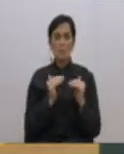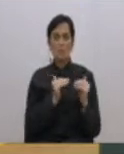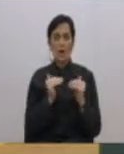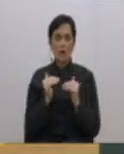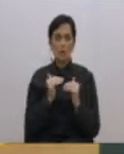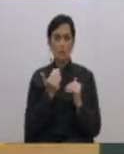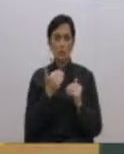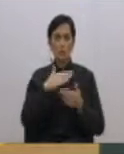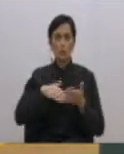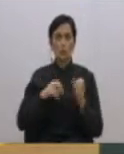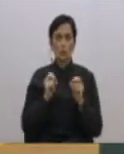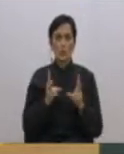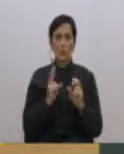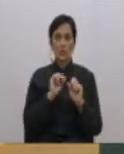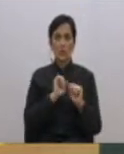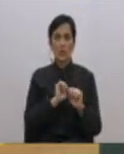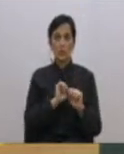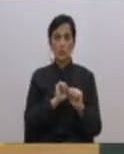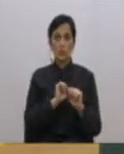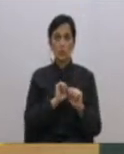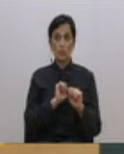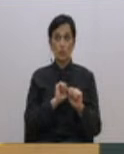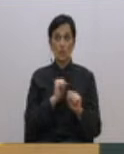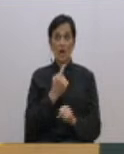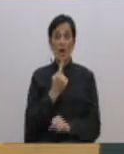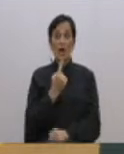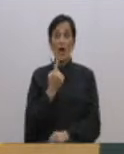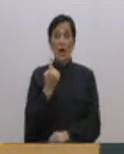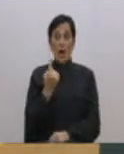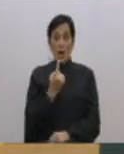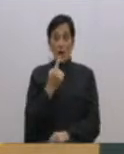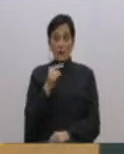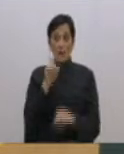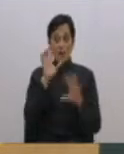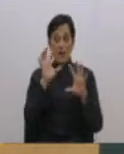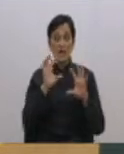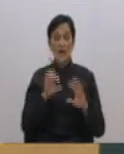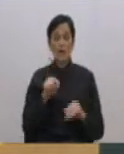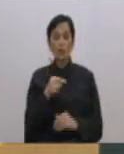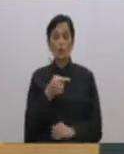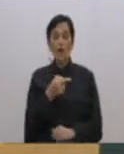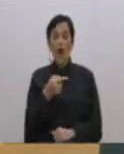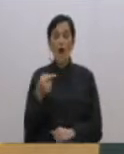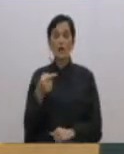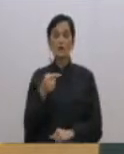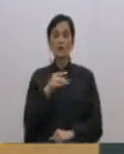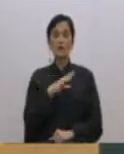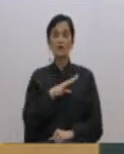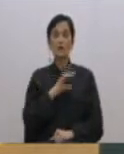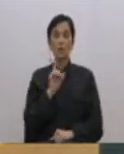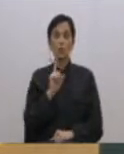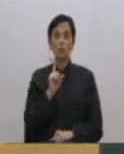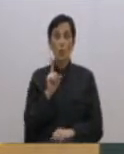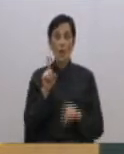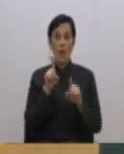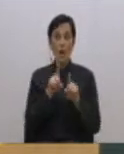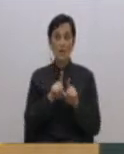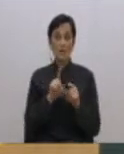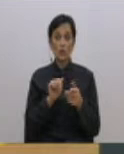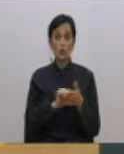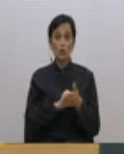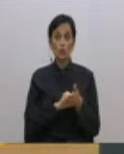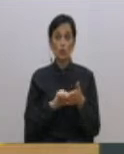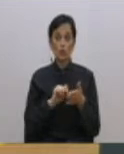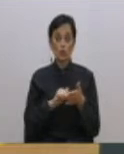მისი უსაფრთხოება დაცული. Ერთადერთი რაც ამ კანონს აკლდა იყო ის, რომ ასეთი ტიპის